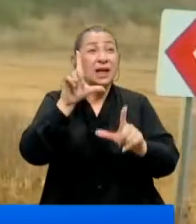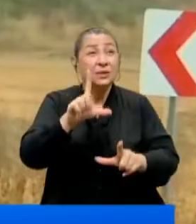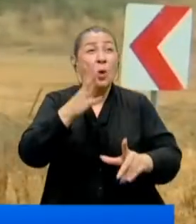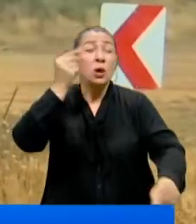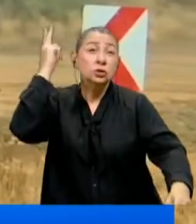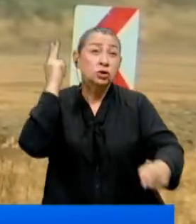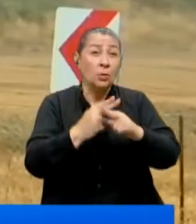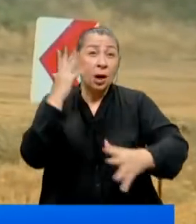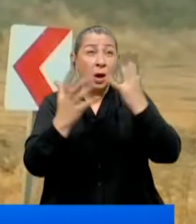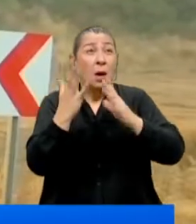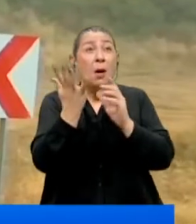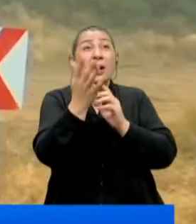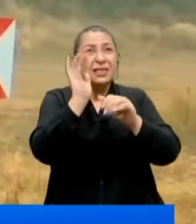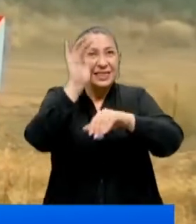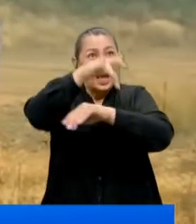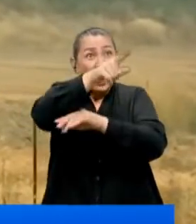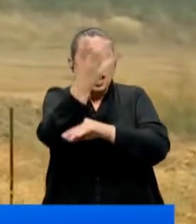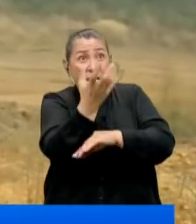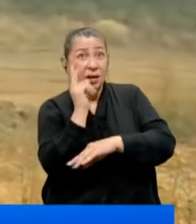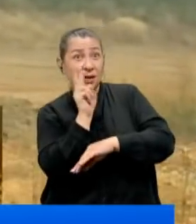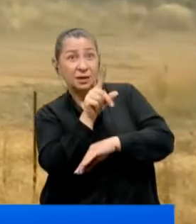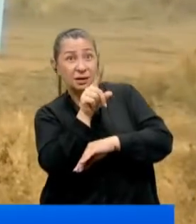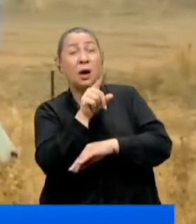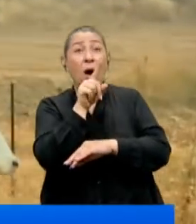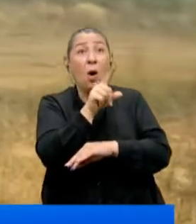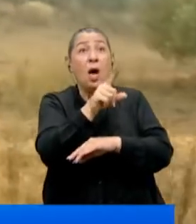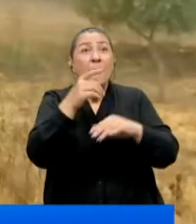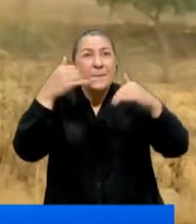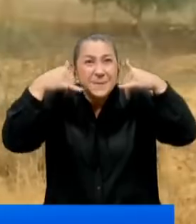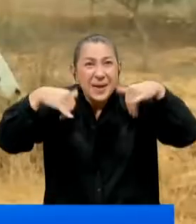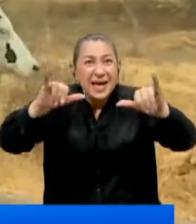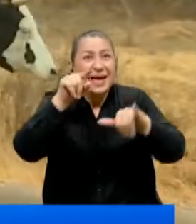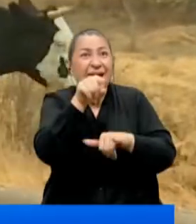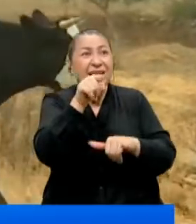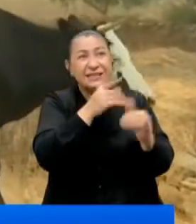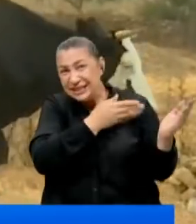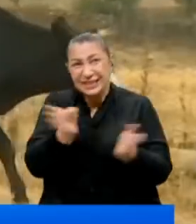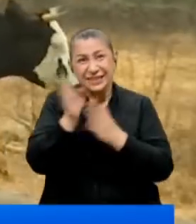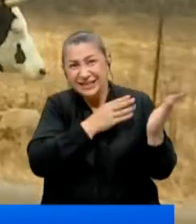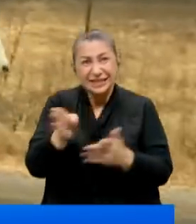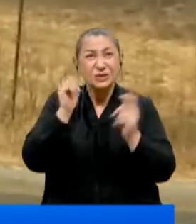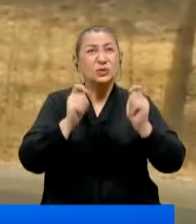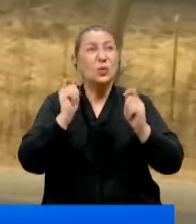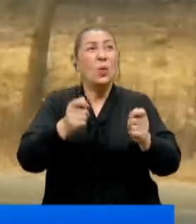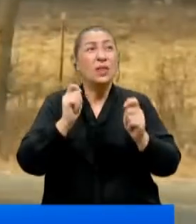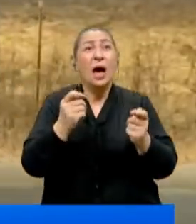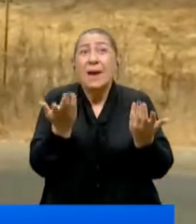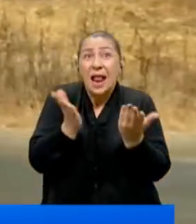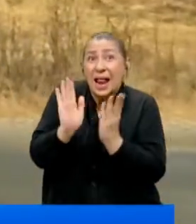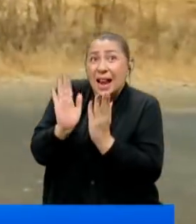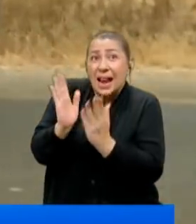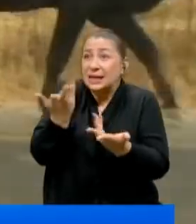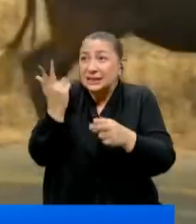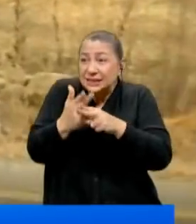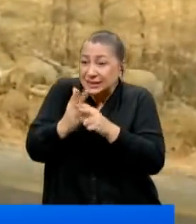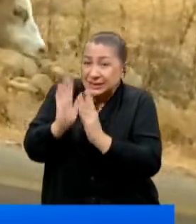kadar hızlı ilerledi ki tepenin ardında bakın hemen alevler. Ve hayvanları da çıkarmak durumundalar ama nereye nasıl ne